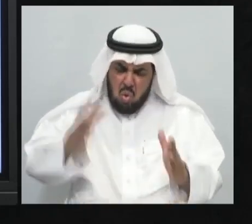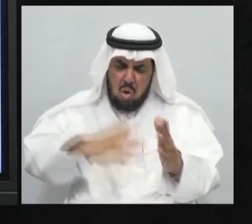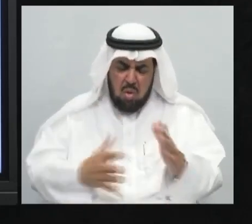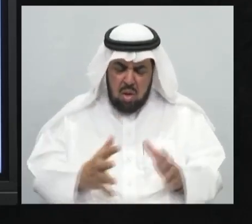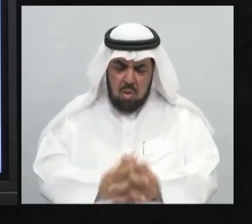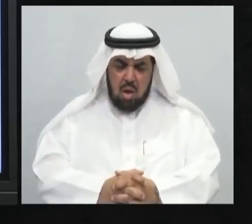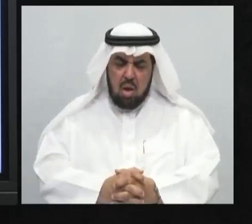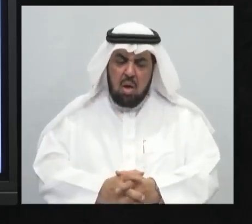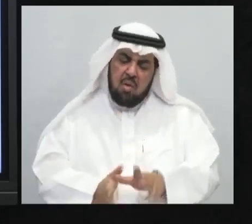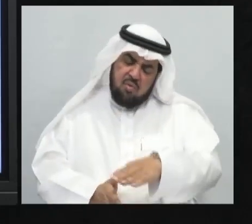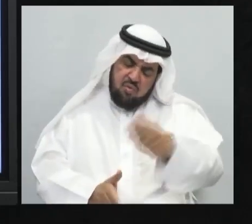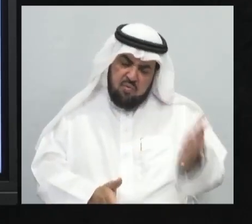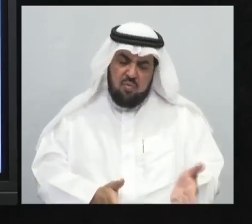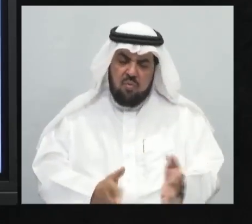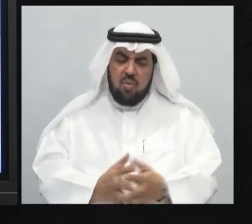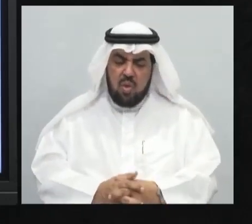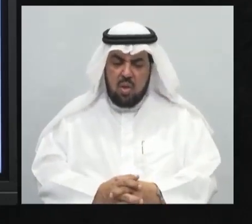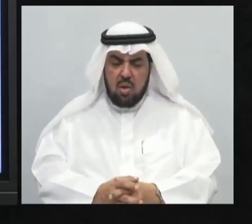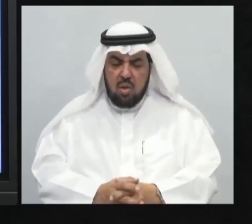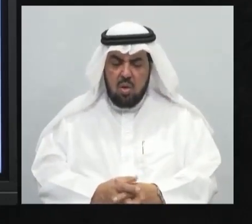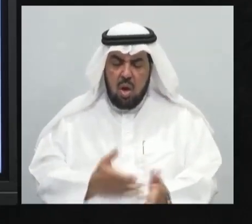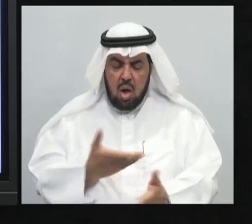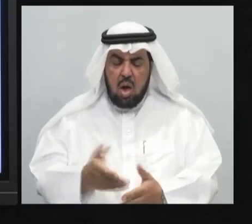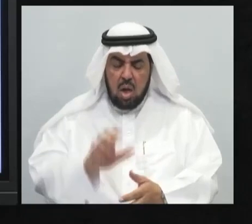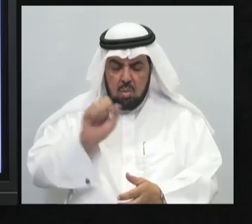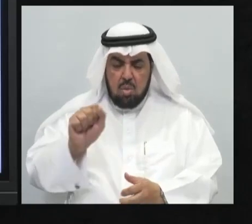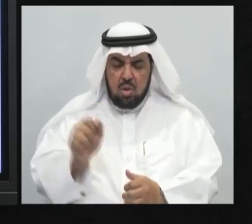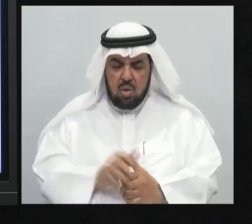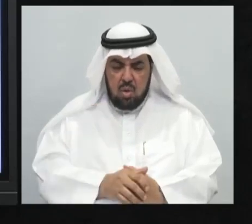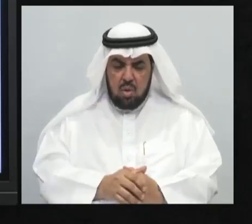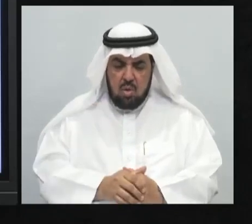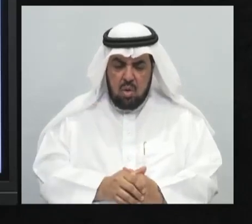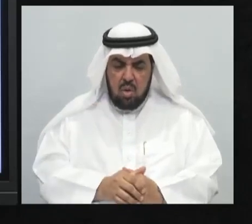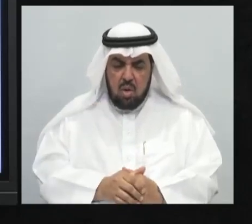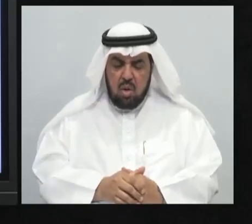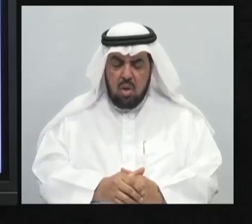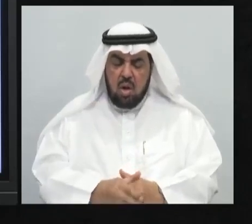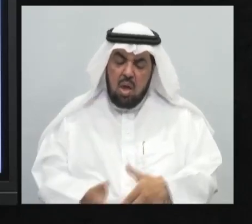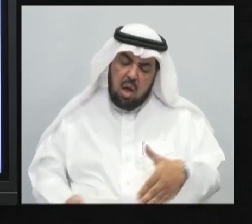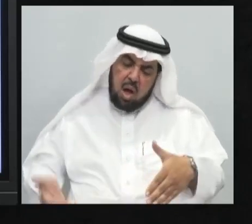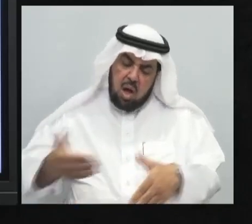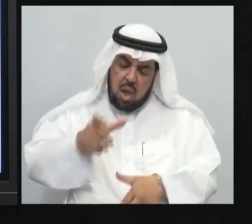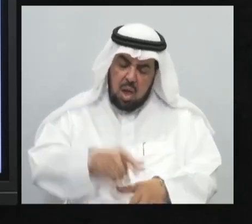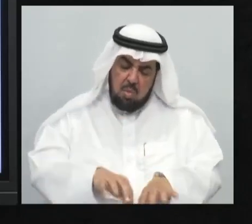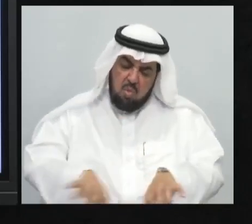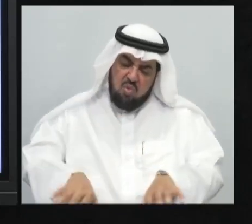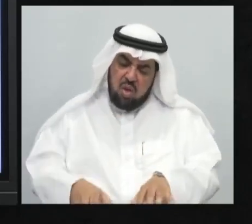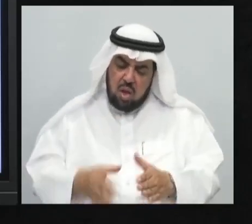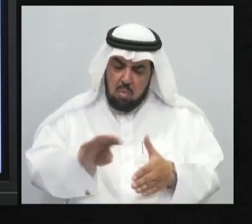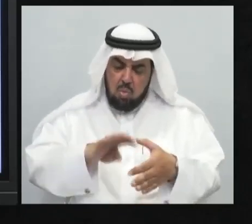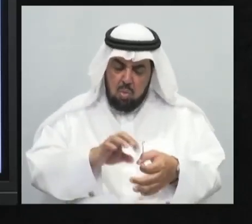التقرير يفضل في التقرير ان تخاطب المختصين وتضع لك قائمه منفصله